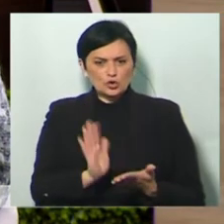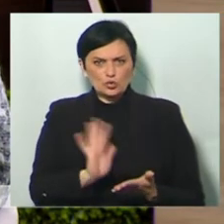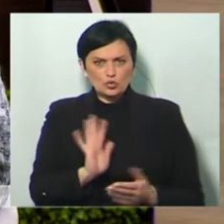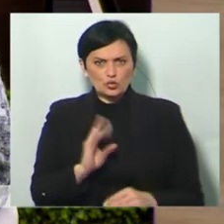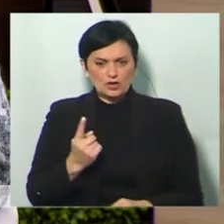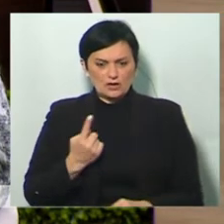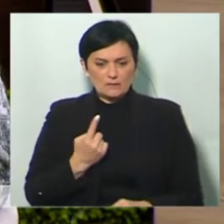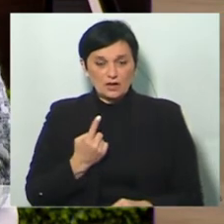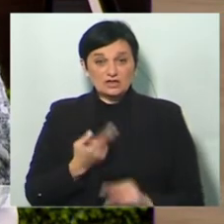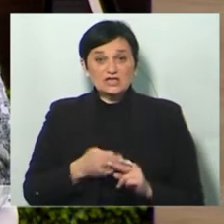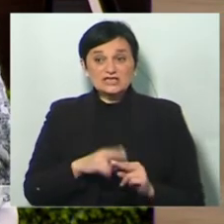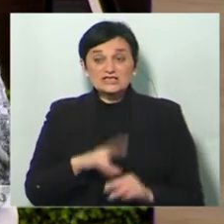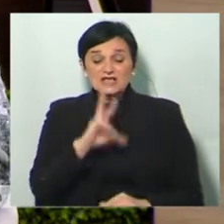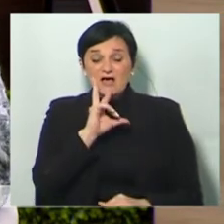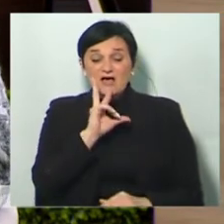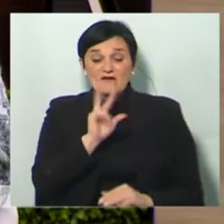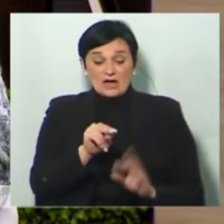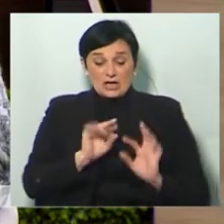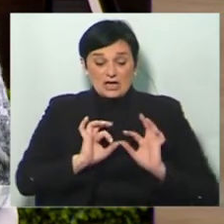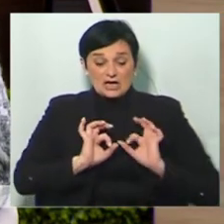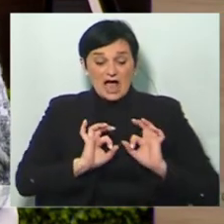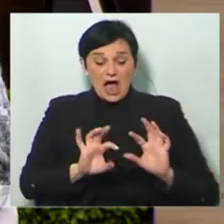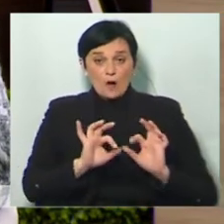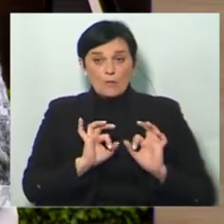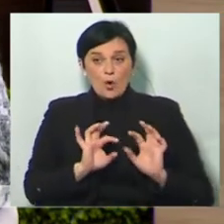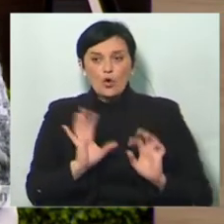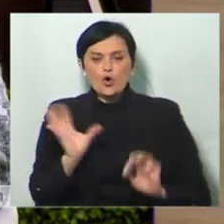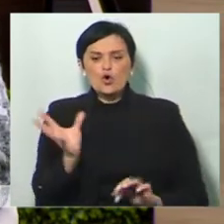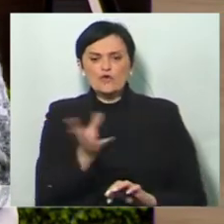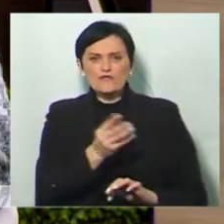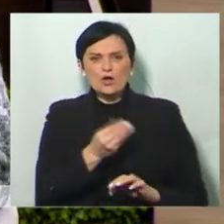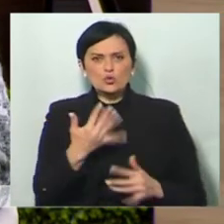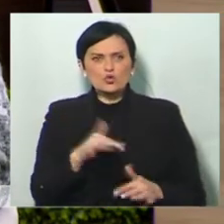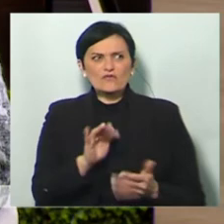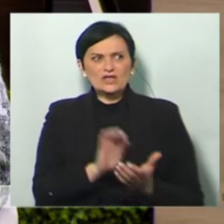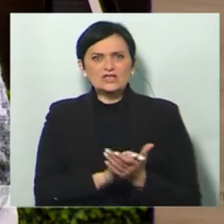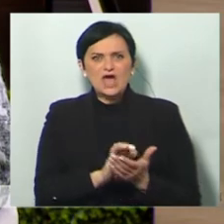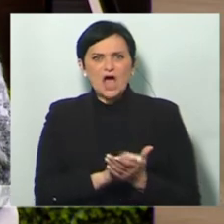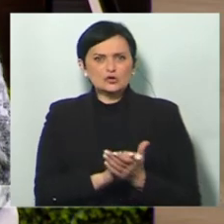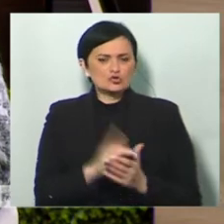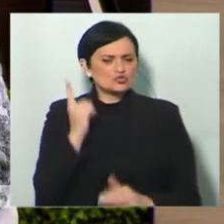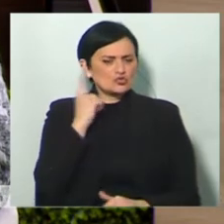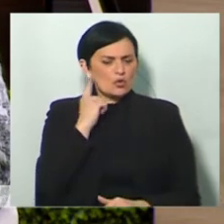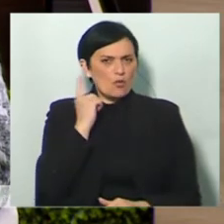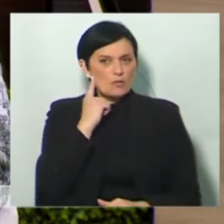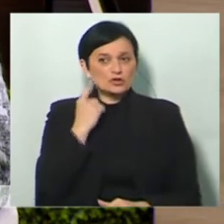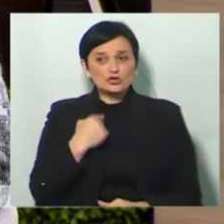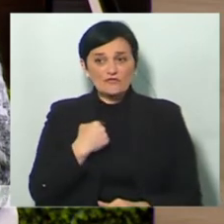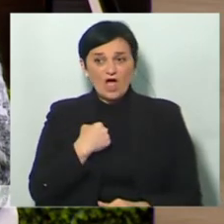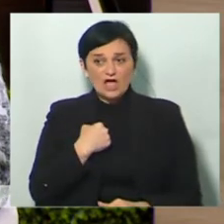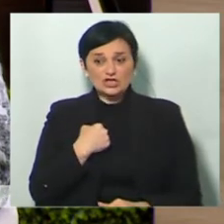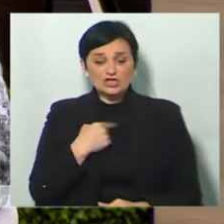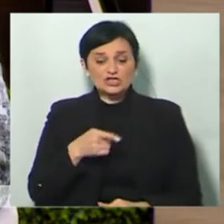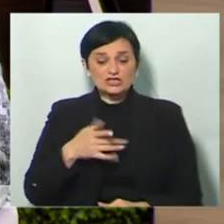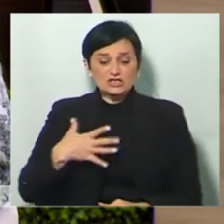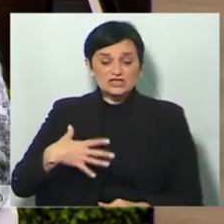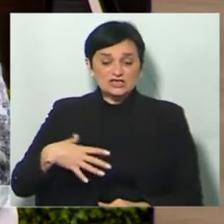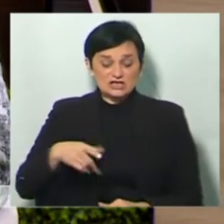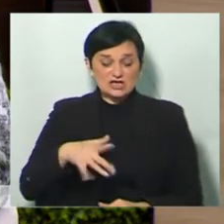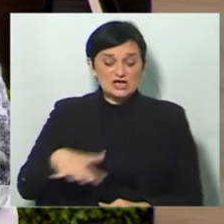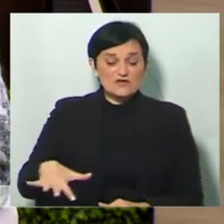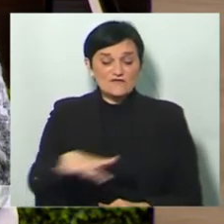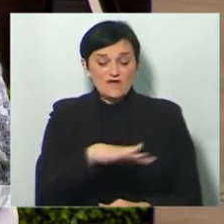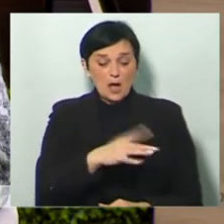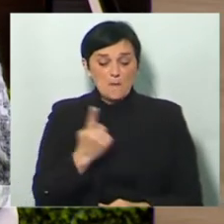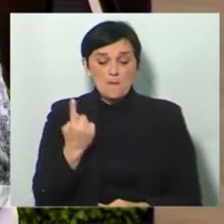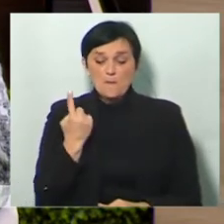Და ის გამოთქმაც, რომელიც უკვე ყველასთვის ძალიან აცნობია და ხშირად ჩვენ მარტონი მოვდივართ ამ ქვეყანაში და მარტონი